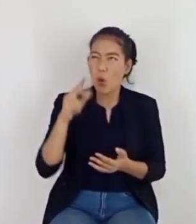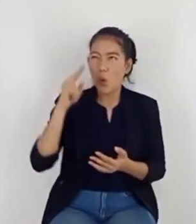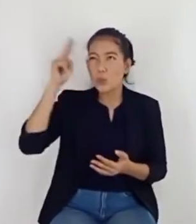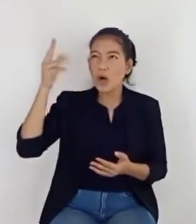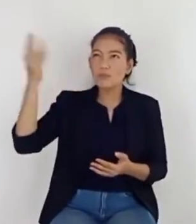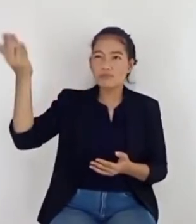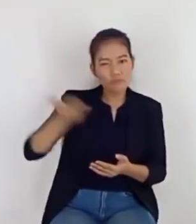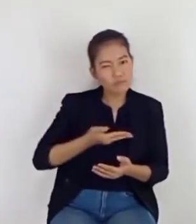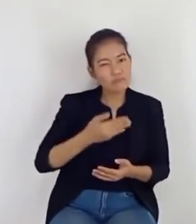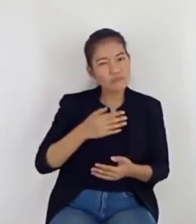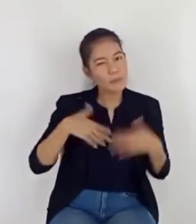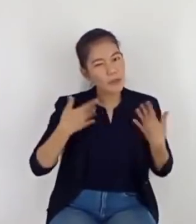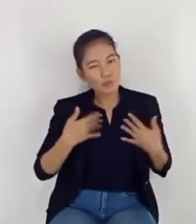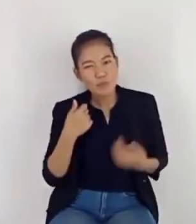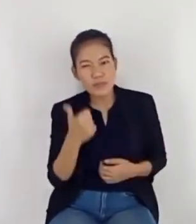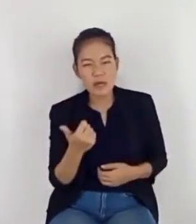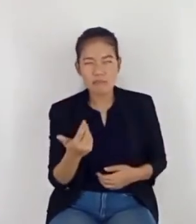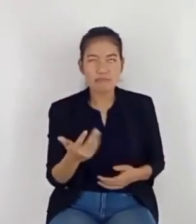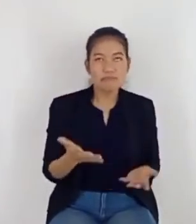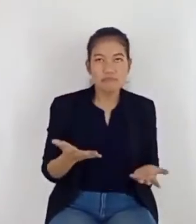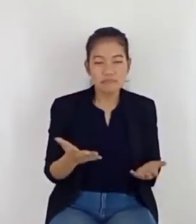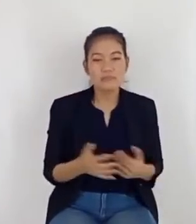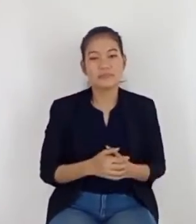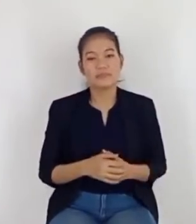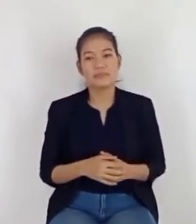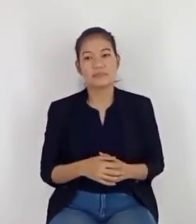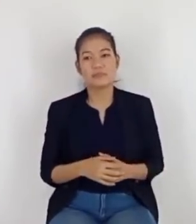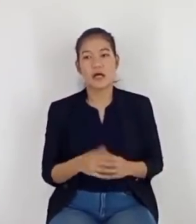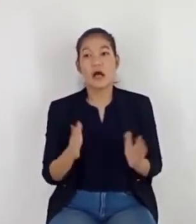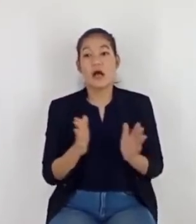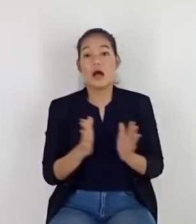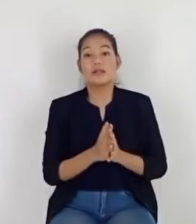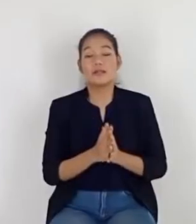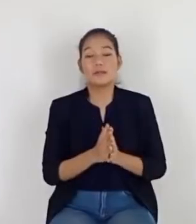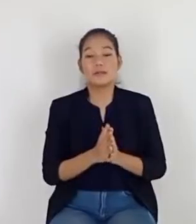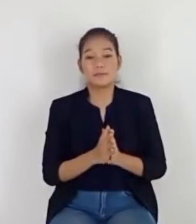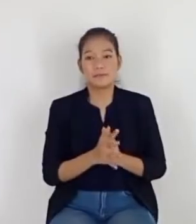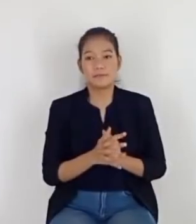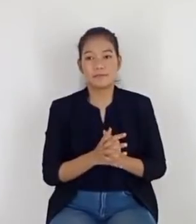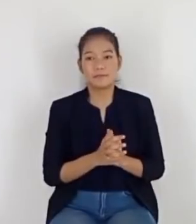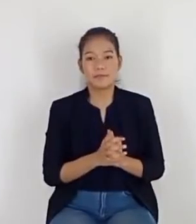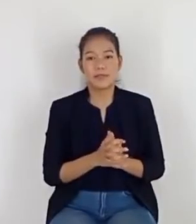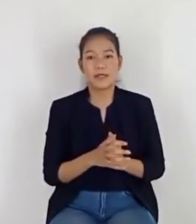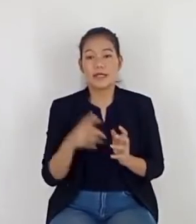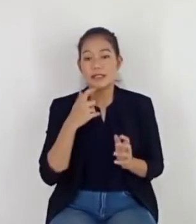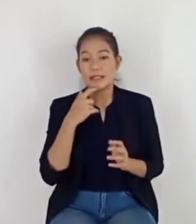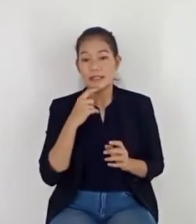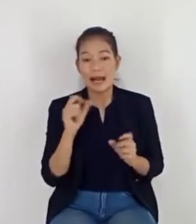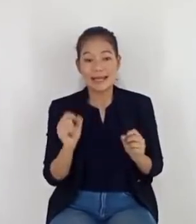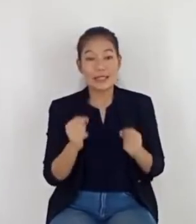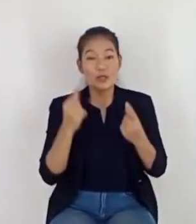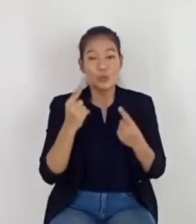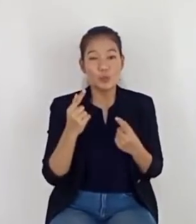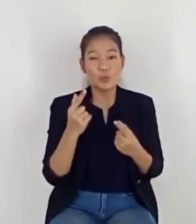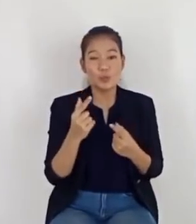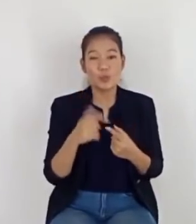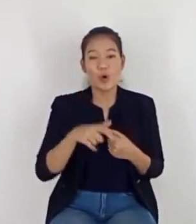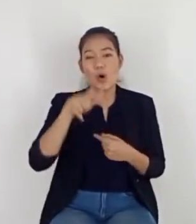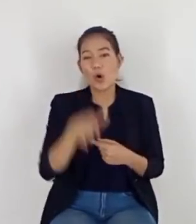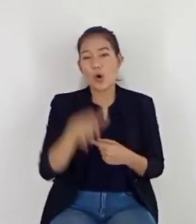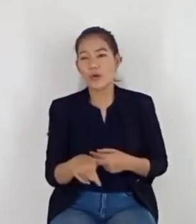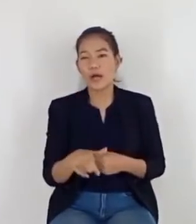hati jiwanya. Dan di dalam kegagalan hidupnya, dia juga enggak yakin, Tuhan bisa